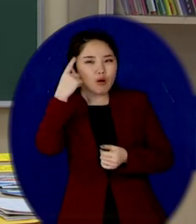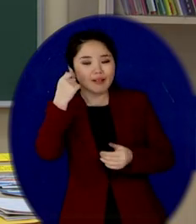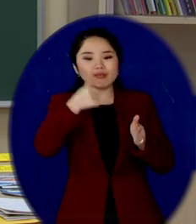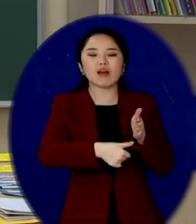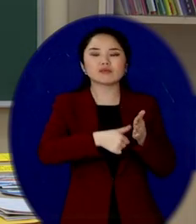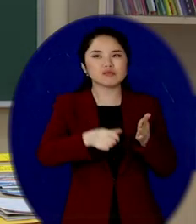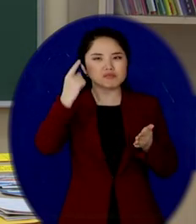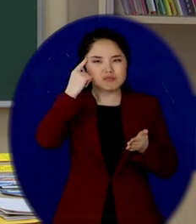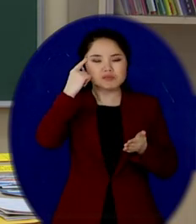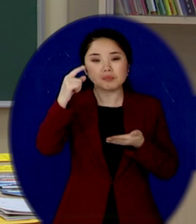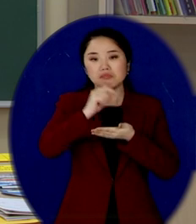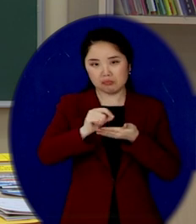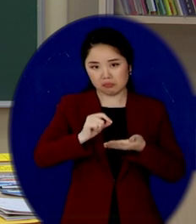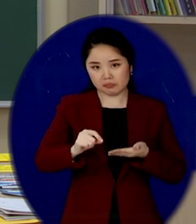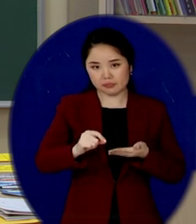бичээрэй.